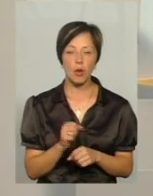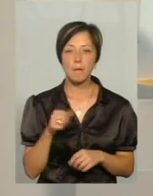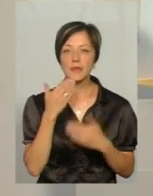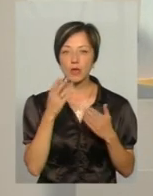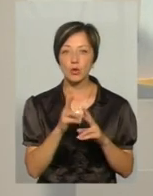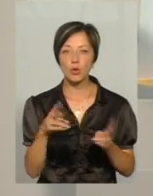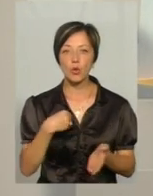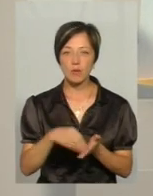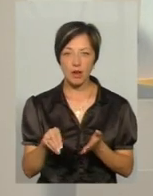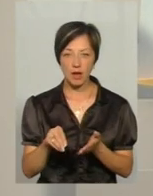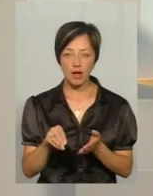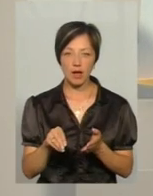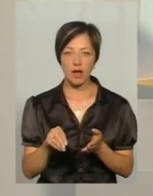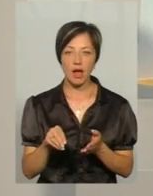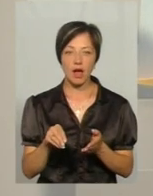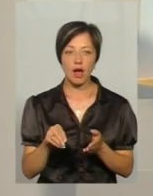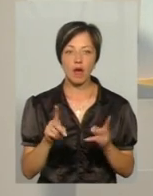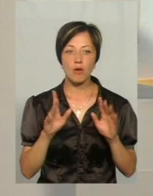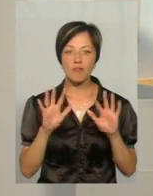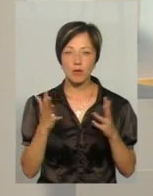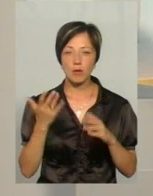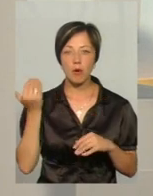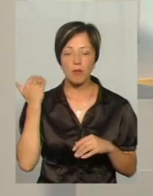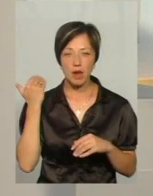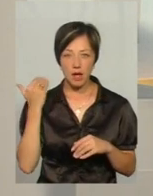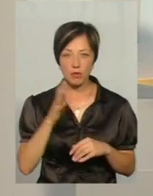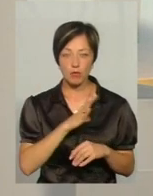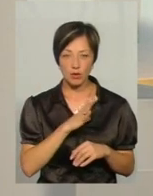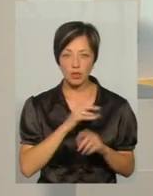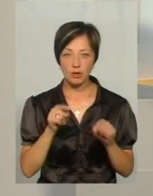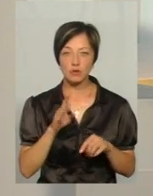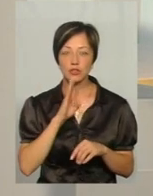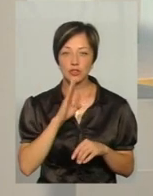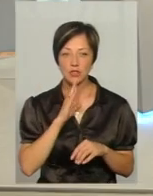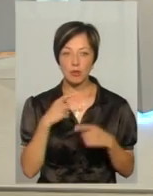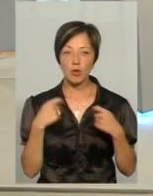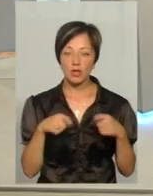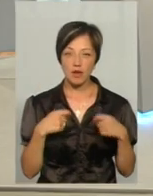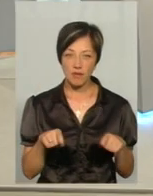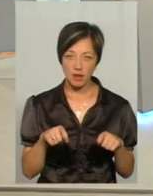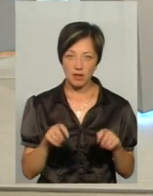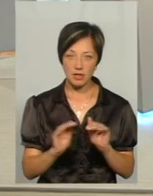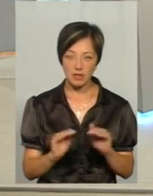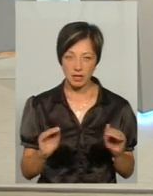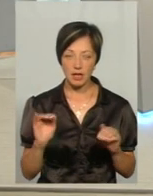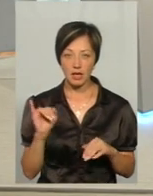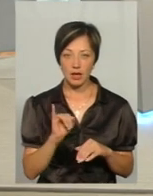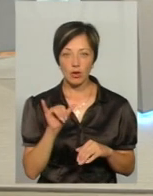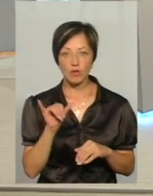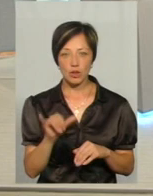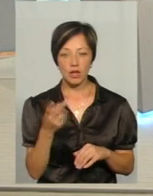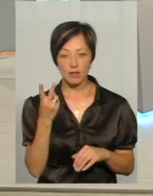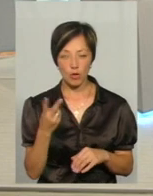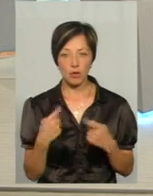хто купляє цих дітей. Бо якщо ми згадаємо той випадок попередній, який був, то там жінка саме продавала дітей, і в неї вона